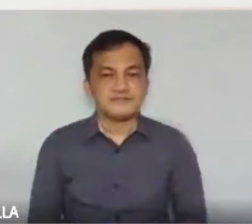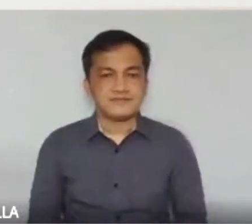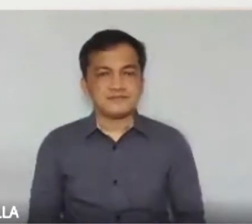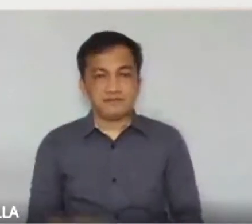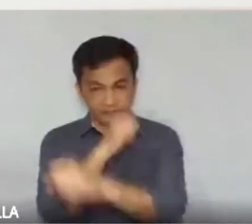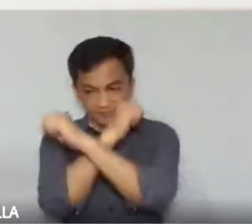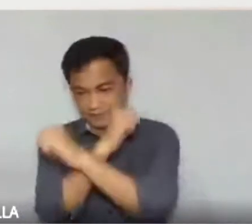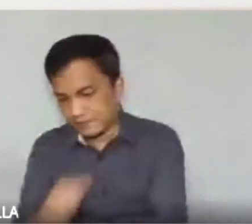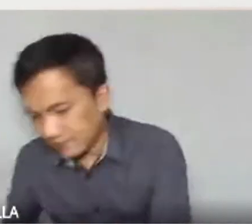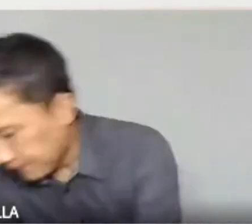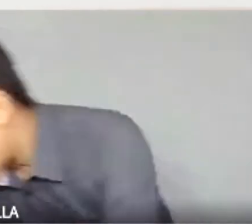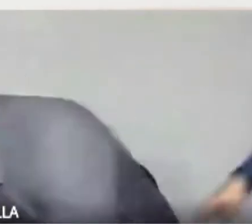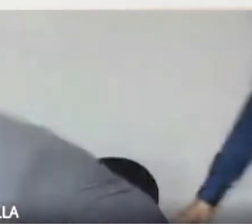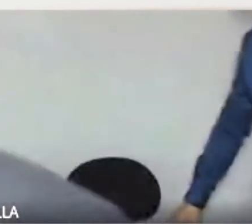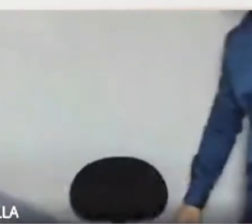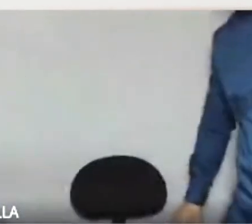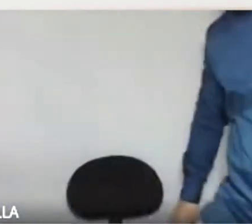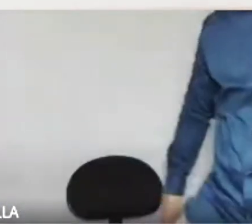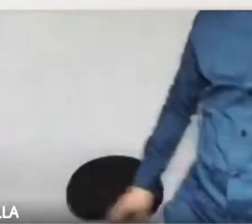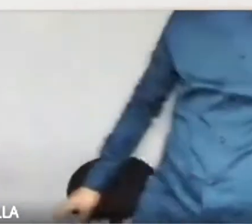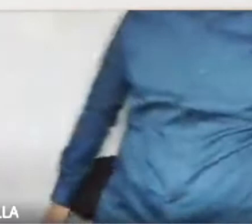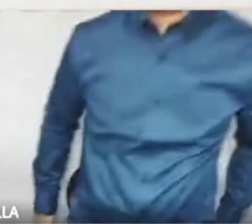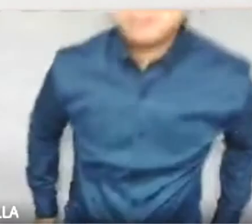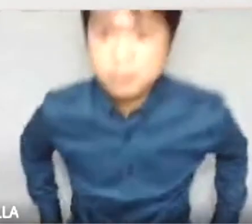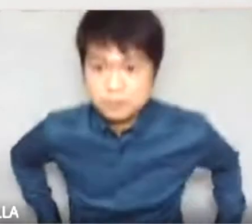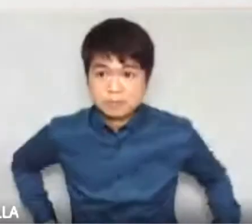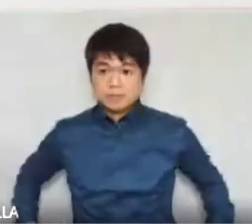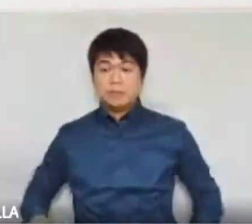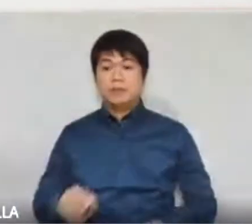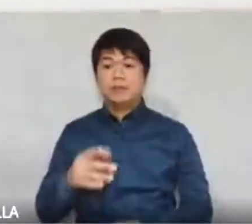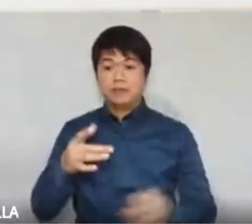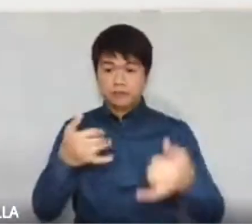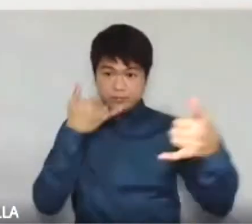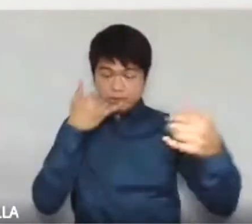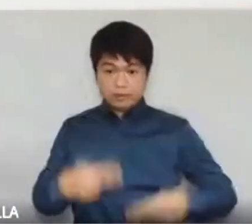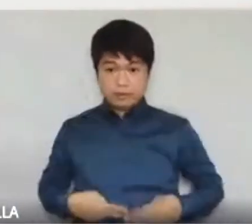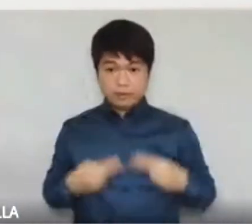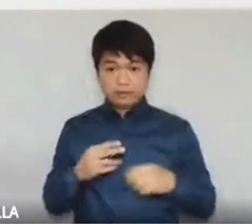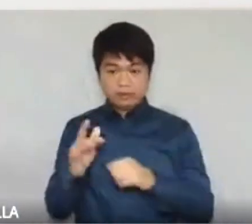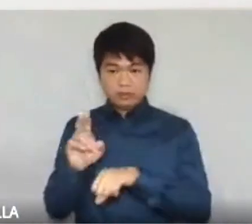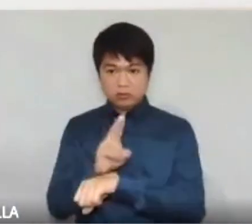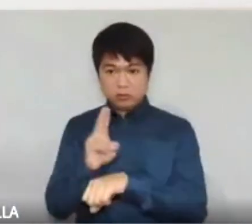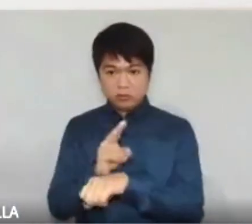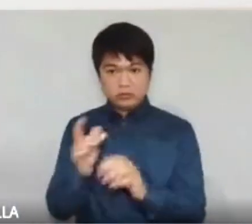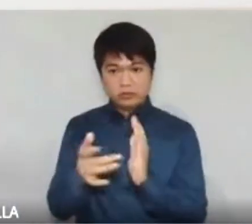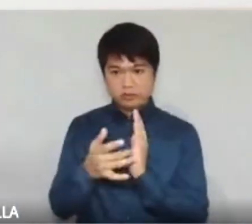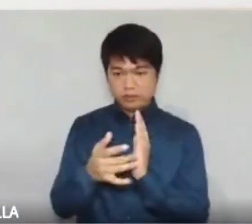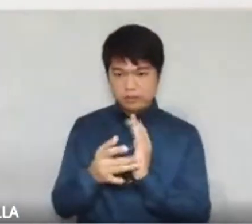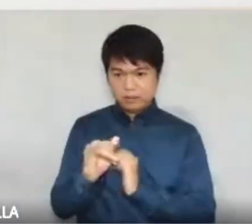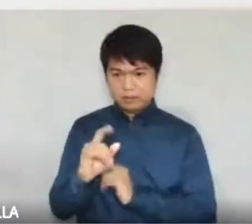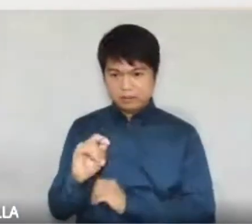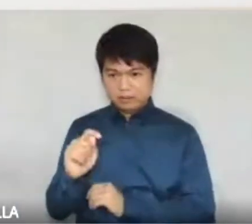sa telehealth ay karaniwang gumagamit ng ICT sa mga konsulta, mas mabilis ang paggalaw